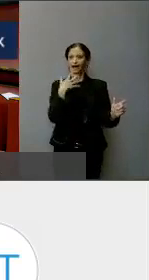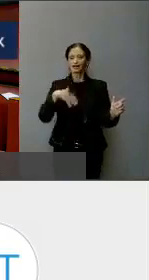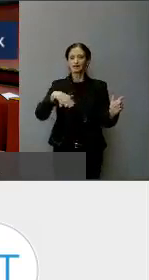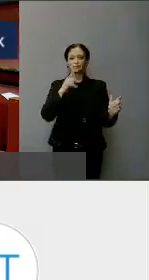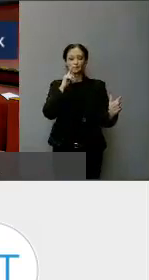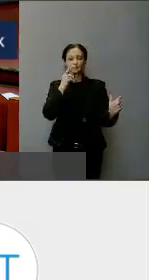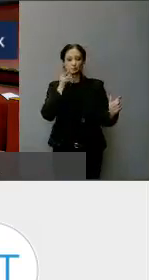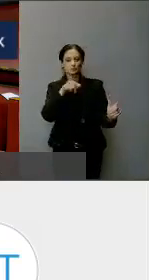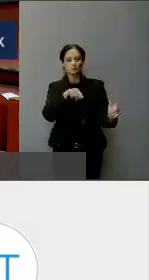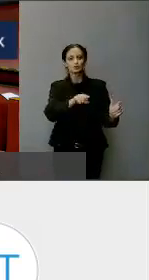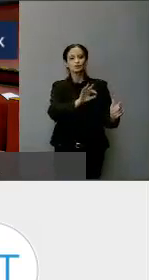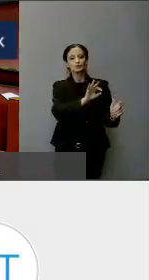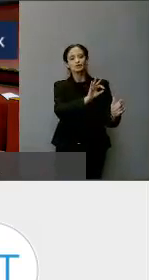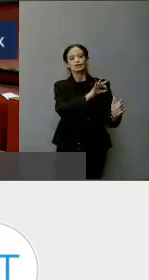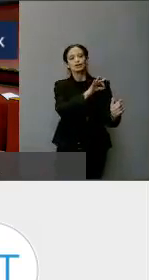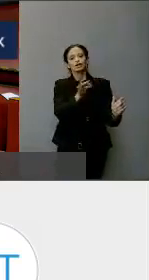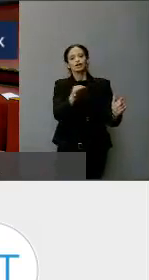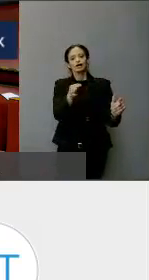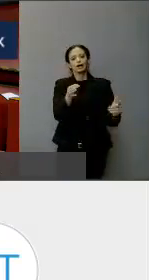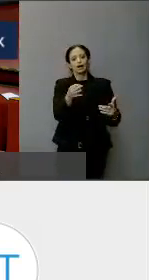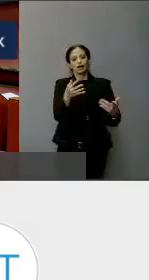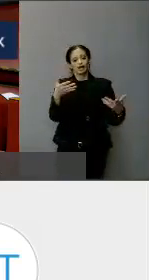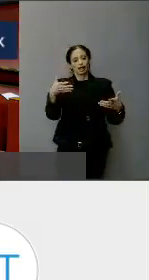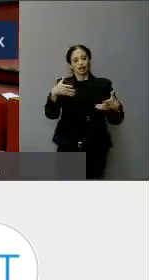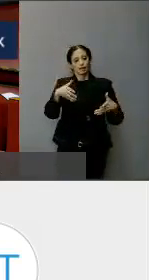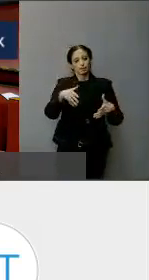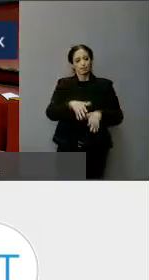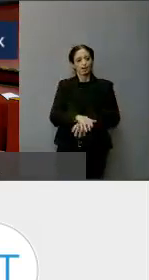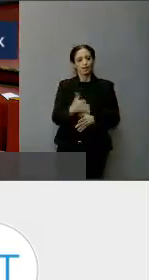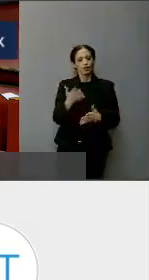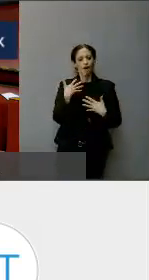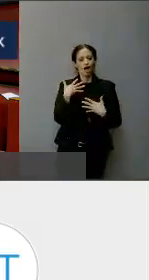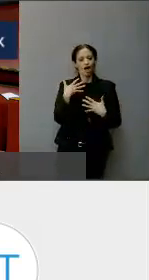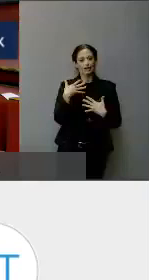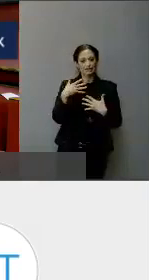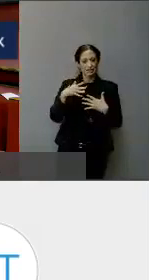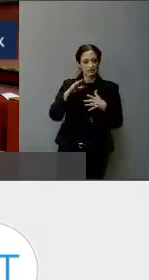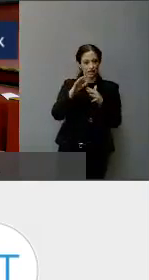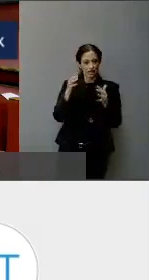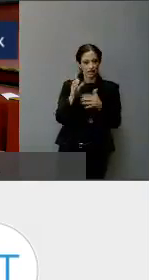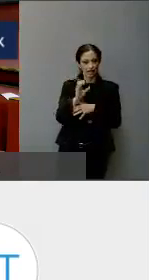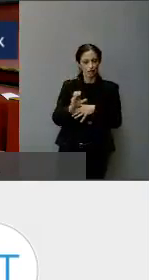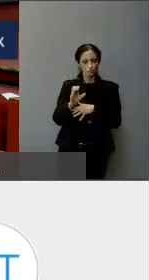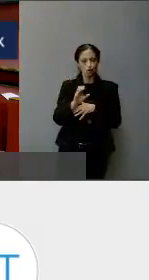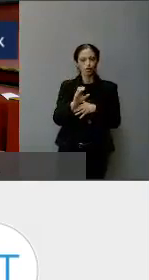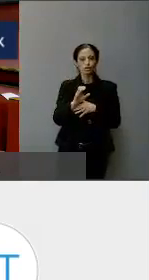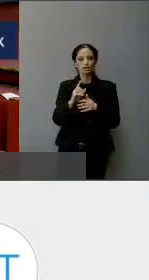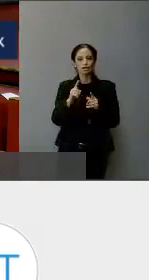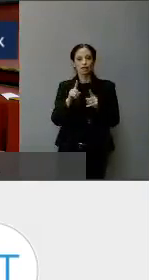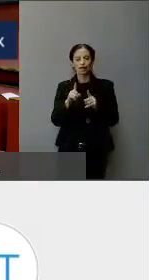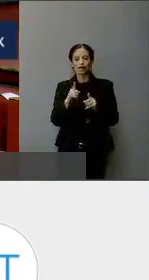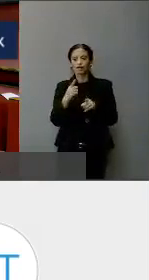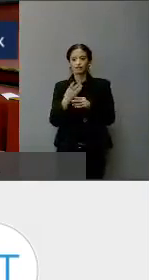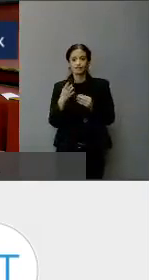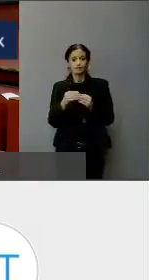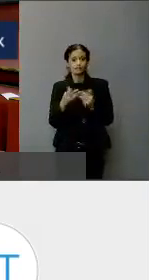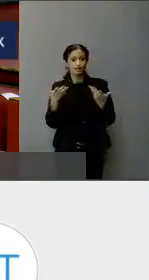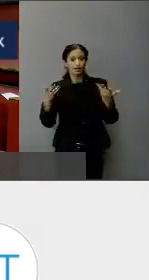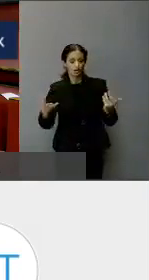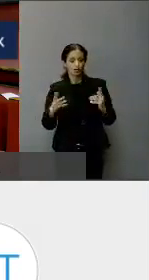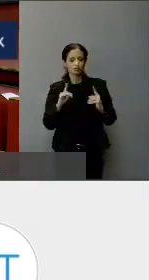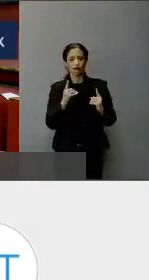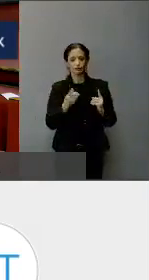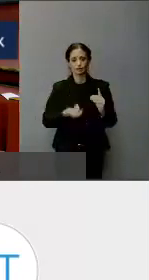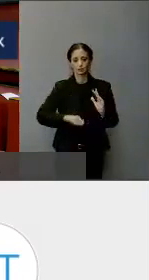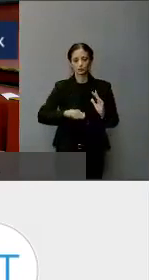dare la capacità di ridurre l'anidride carbonica principale gas a effetto serra bisogna mettere boschi e foreste bisogna implementare il numero degli